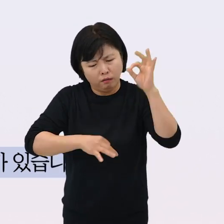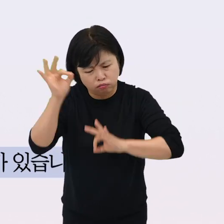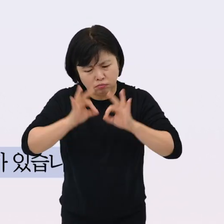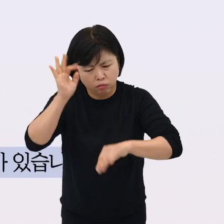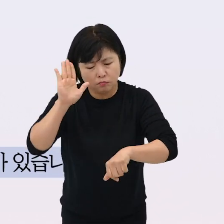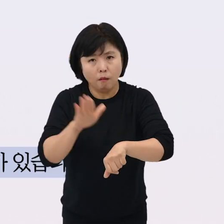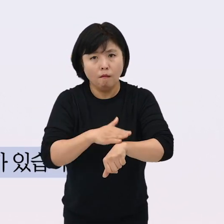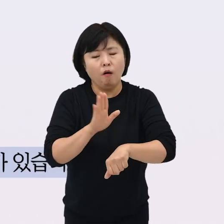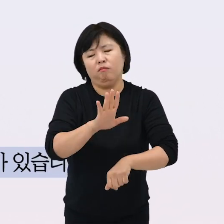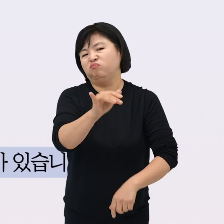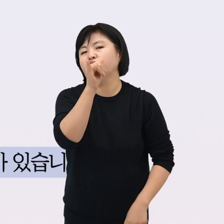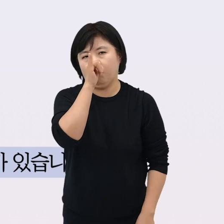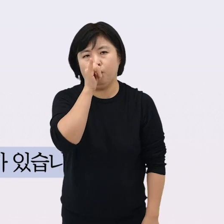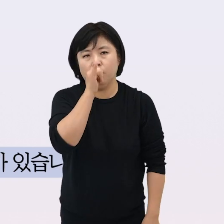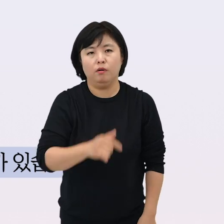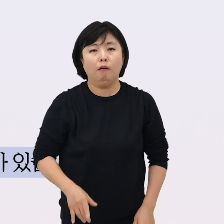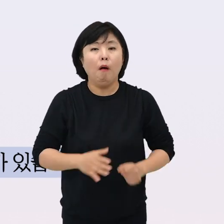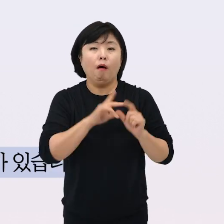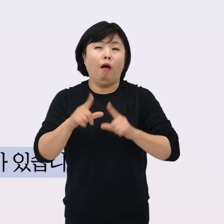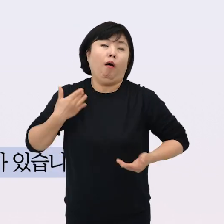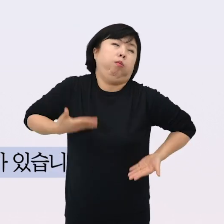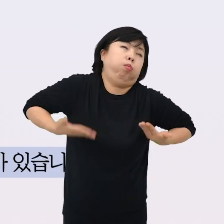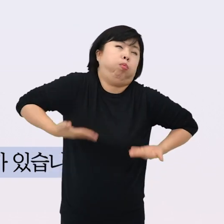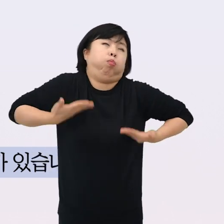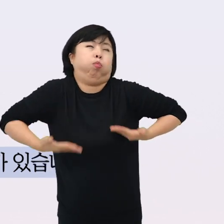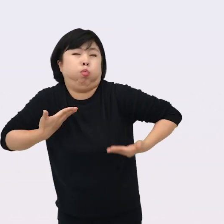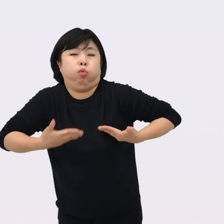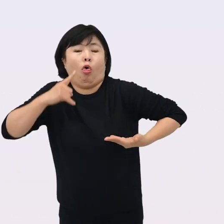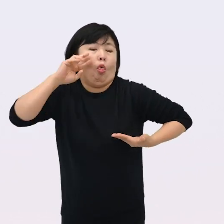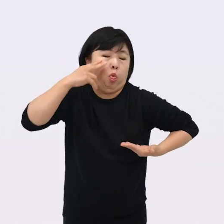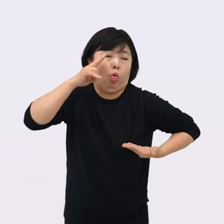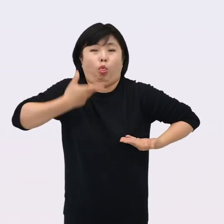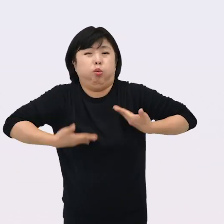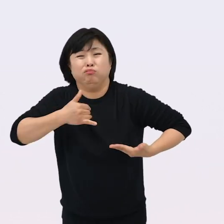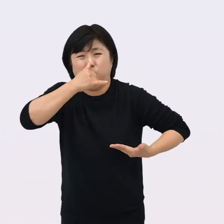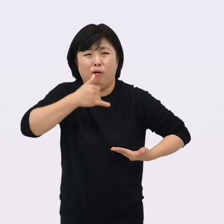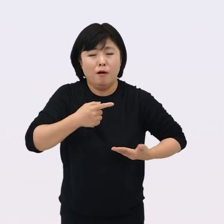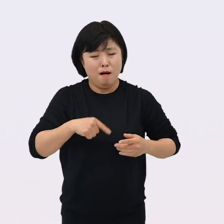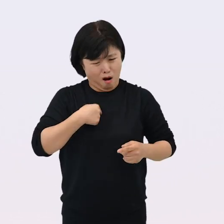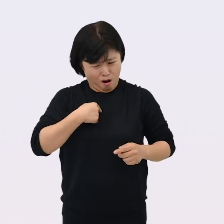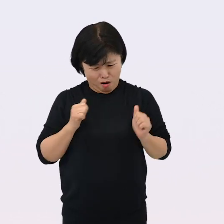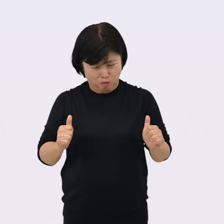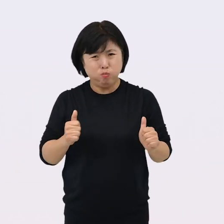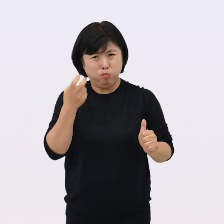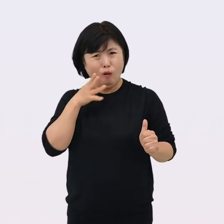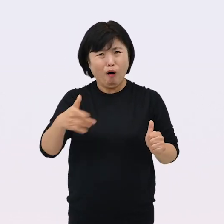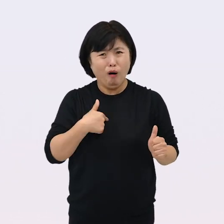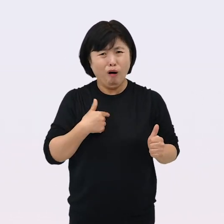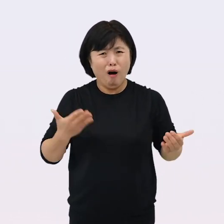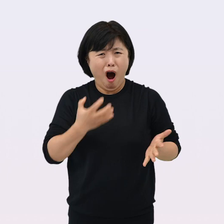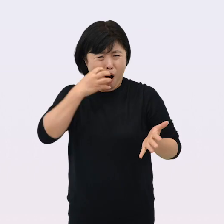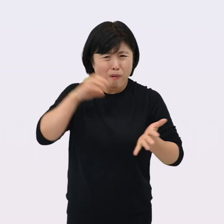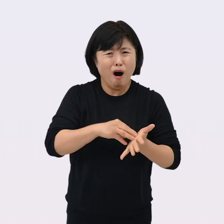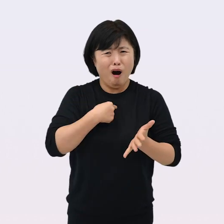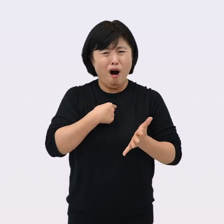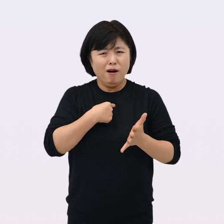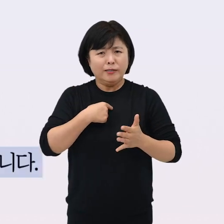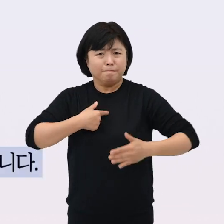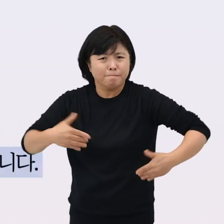잘 못하는 경우들이 있습니다. 우리 생활이 분주하고 그렇기 때문에 저도 이제 변호사를 하면서 학위 과정을 하고